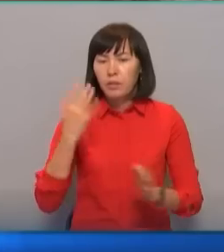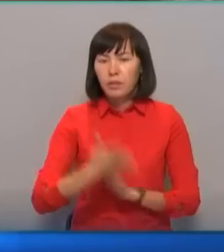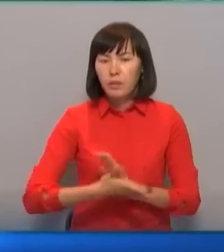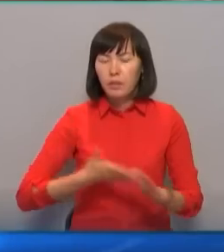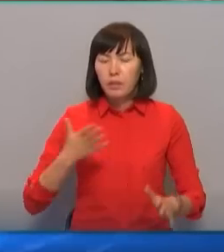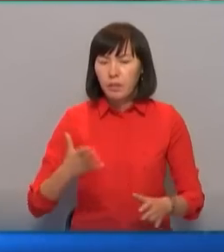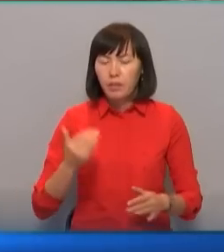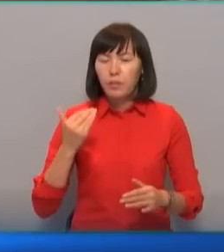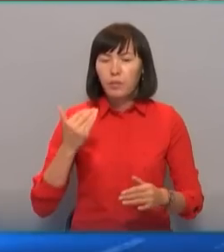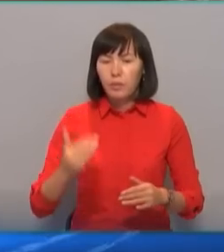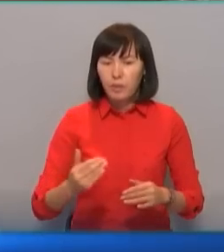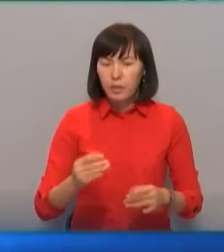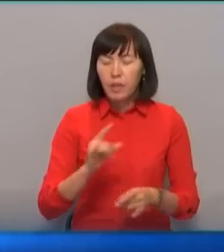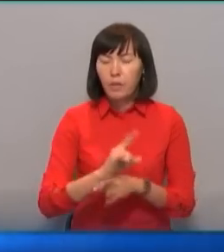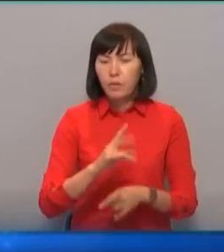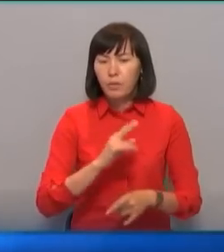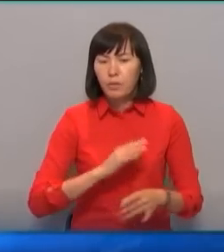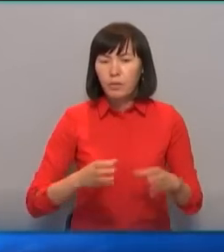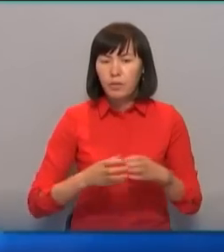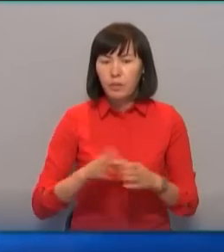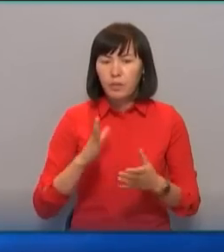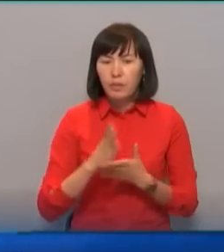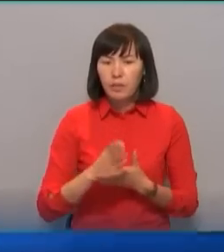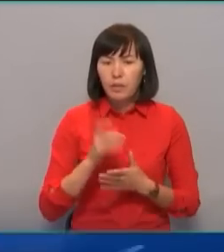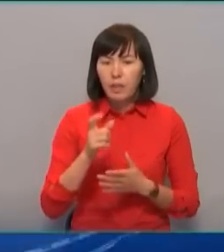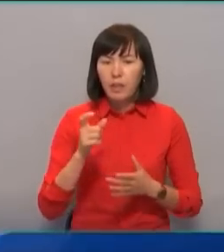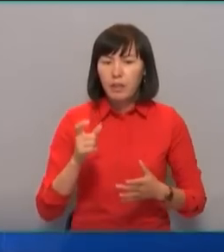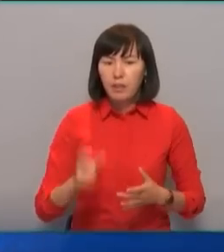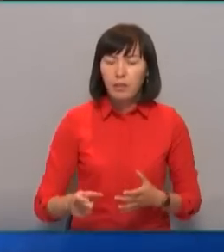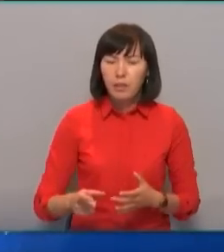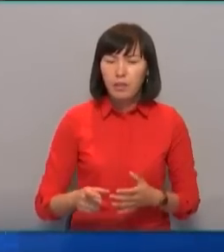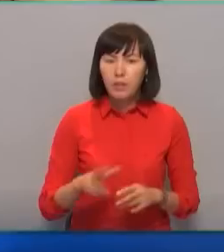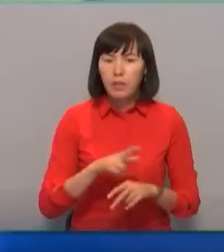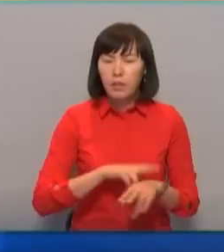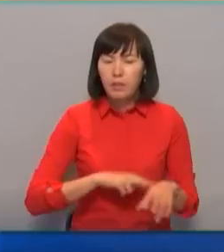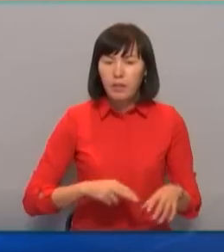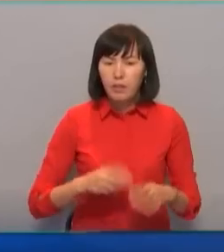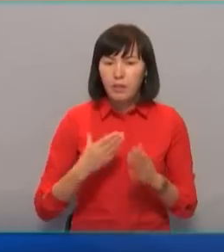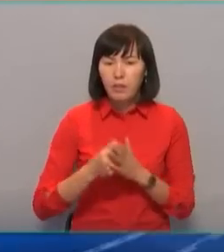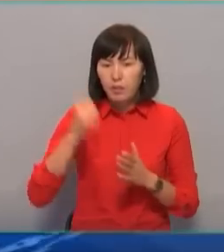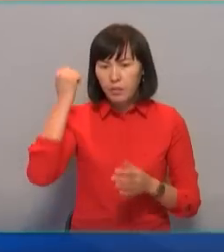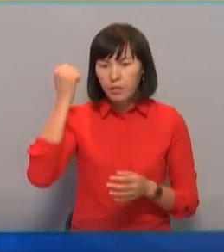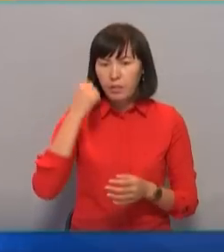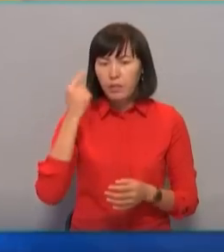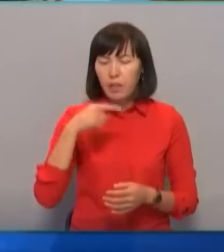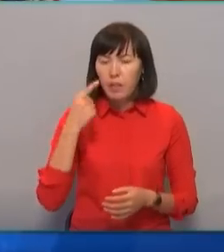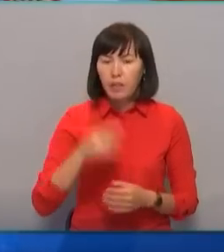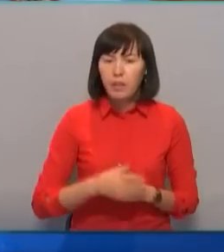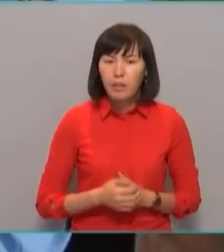анықтауда. Өз кезегінде осы алаяқтық топтың құрбаны болған зардап шегуші азамат тәртіп сақшыларына өз алғысын білдірді.